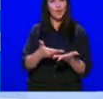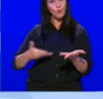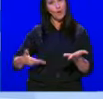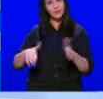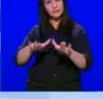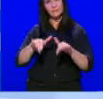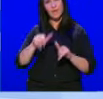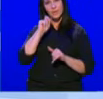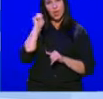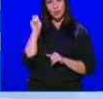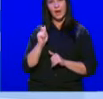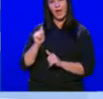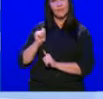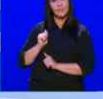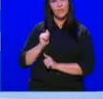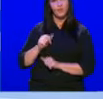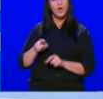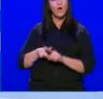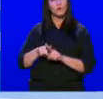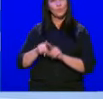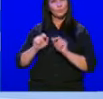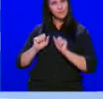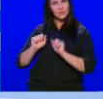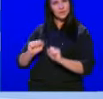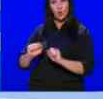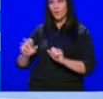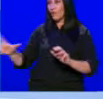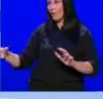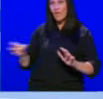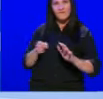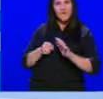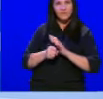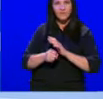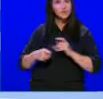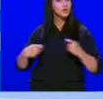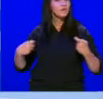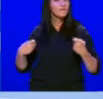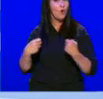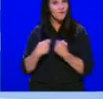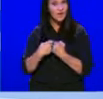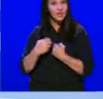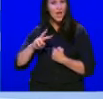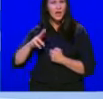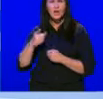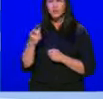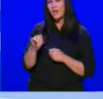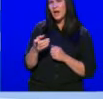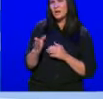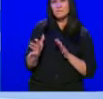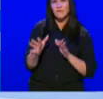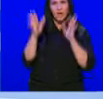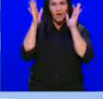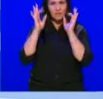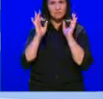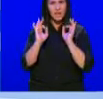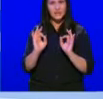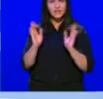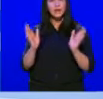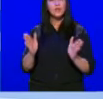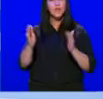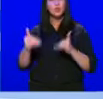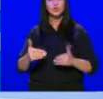на Украина в НАТО като застраховка от въвличане в конфликт или това някаква наистина категорична необходимост от